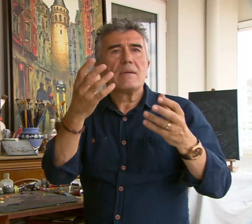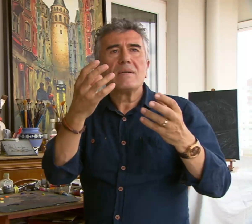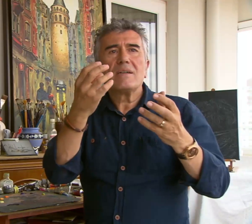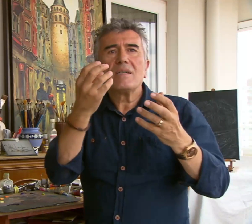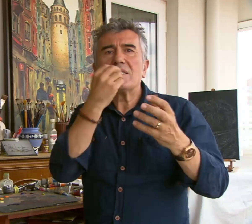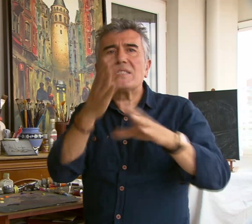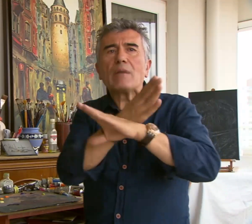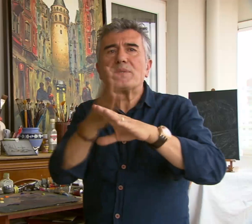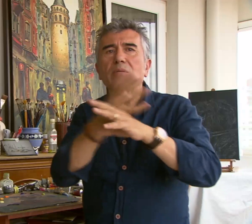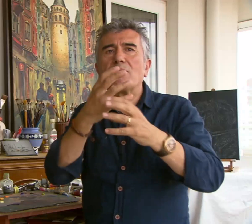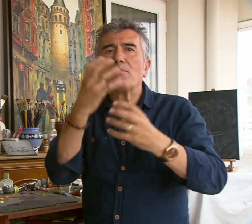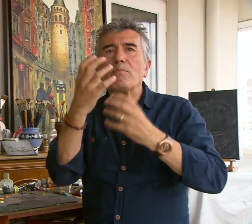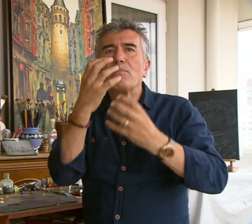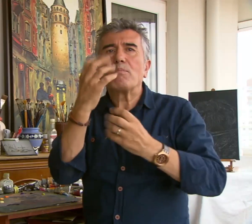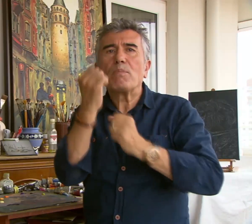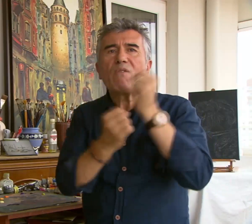Konusu da hatta